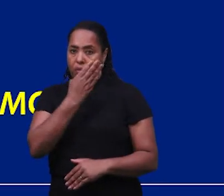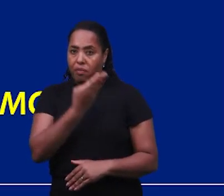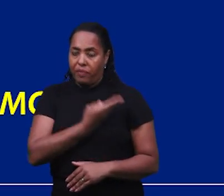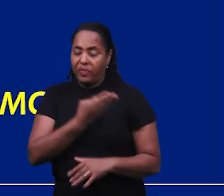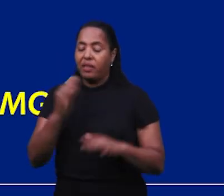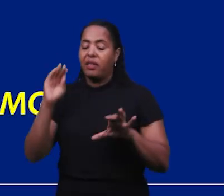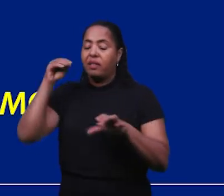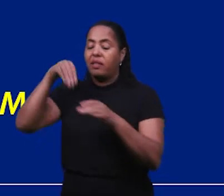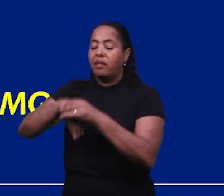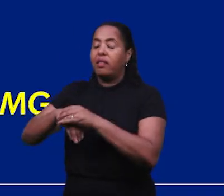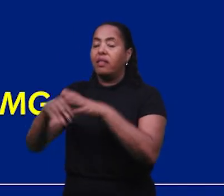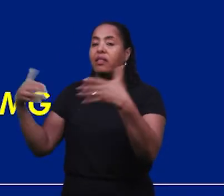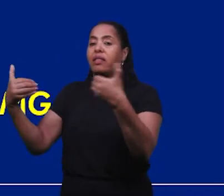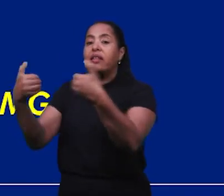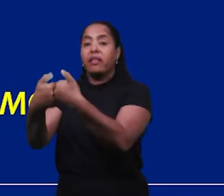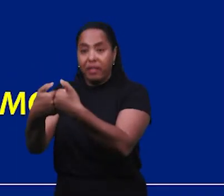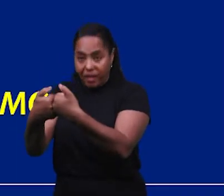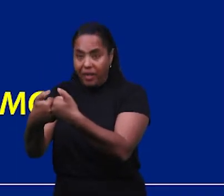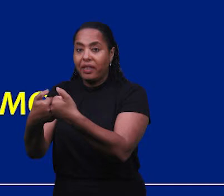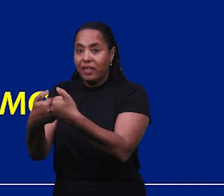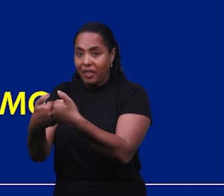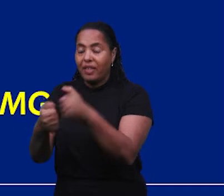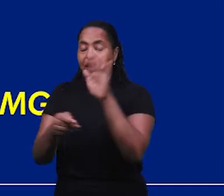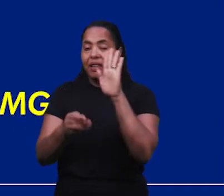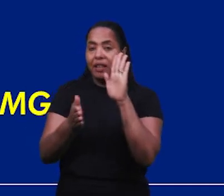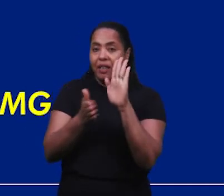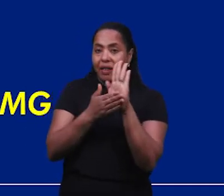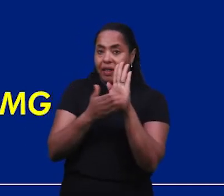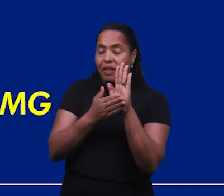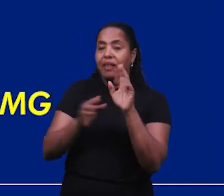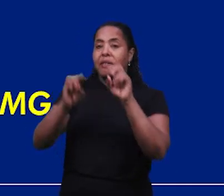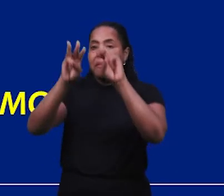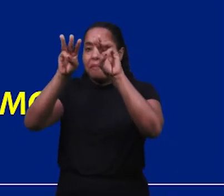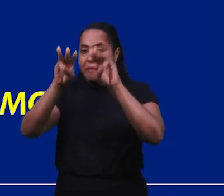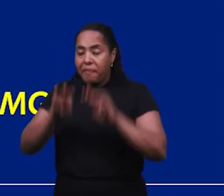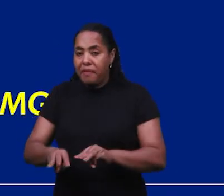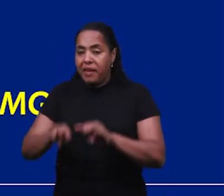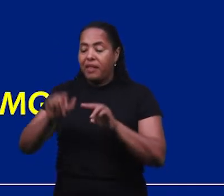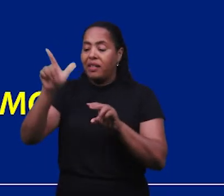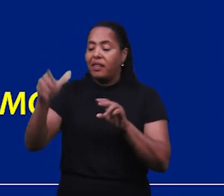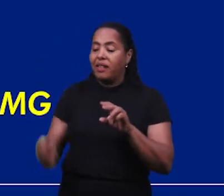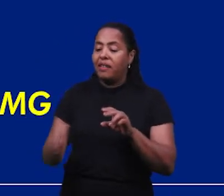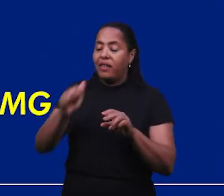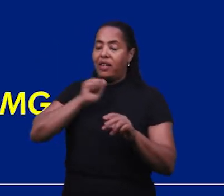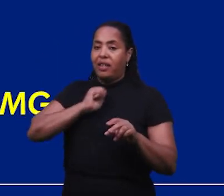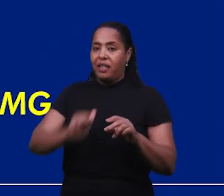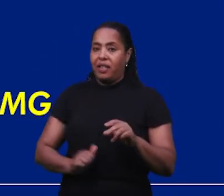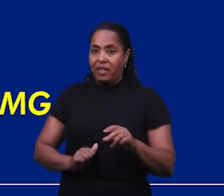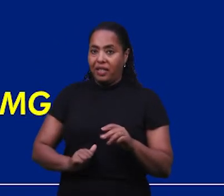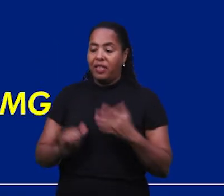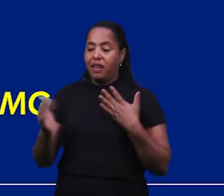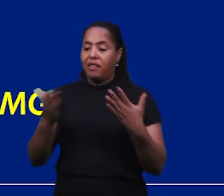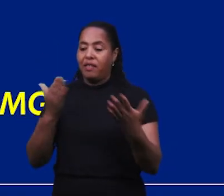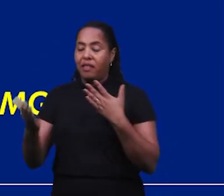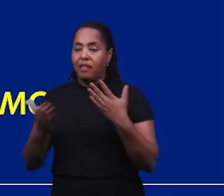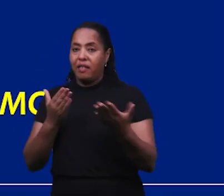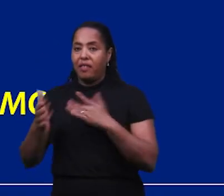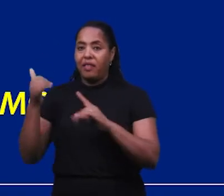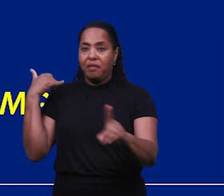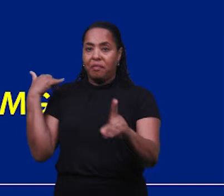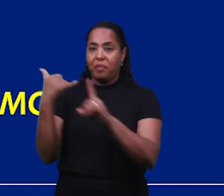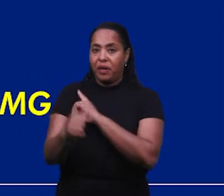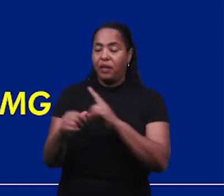l'intérieur de l'arche de l'Alliance, les tables de la loi, la manne et la verge d'Aaron, des parallèles prophétiques respectivement du